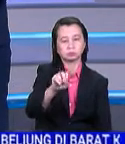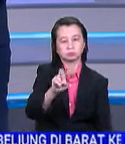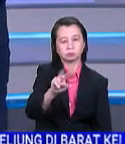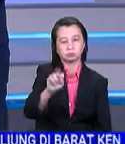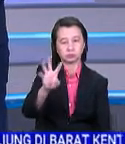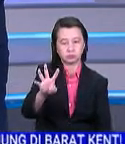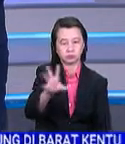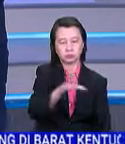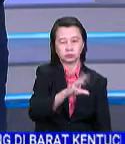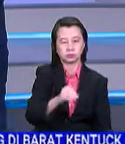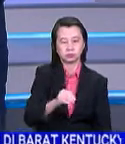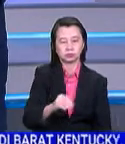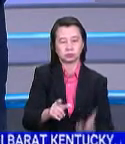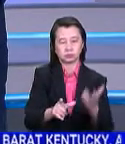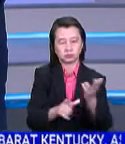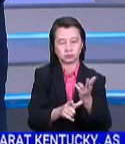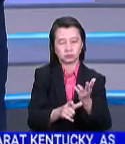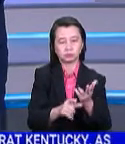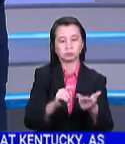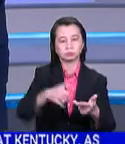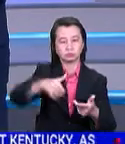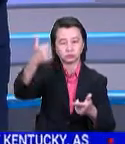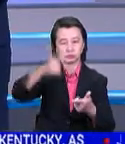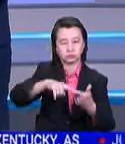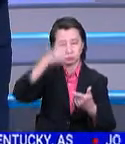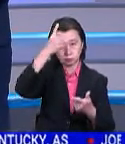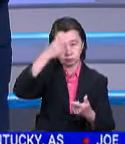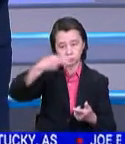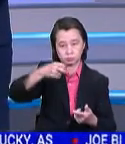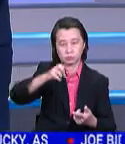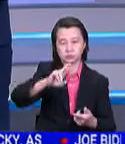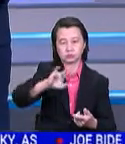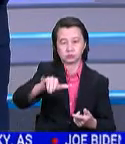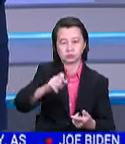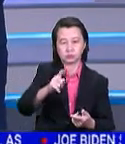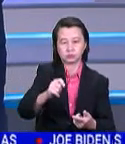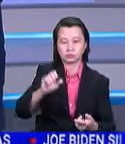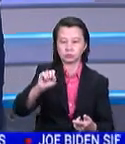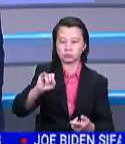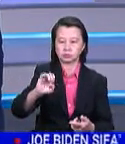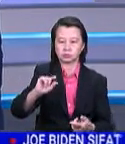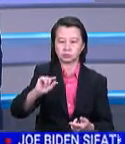2021-2024. Manakala jawatan Timbalan Presiden pula dimenangi Dato' Harjit Singh Hardev Singh.